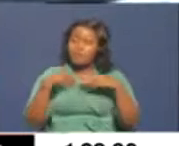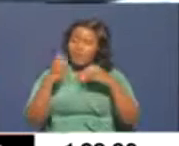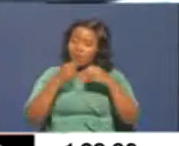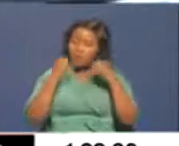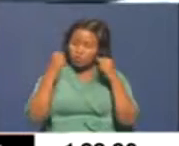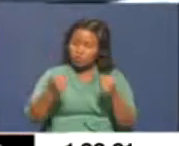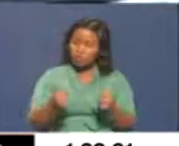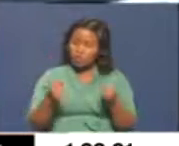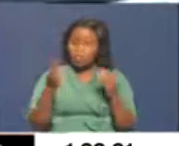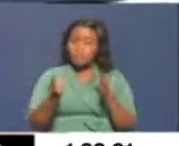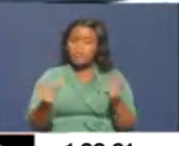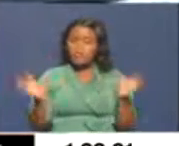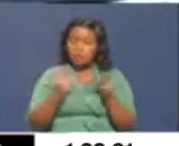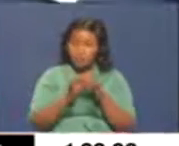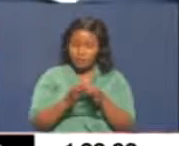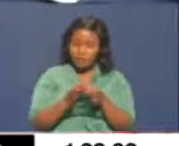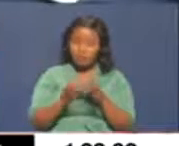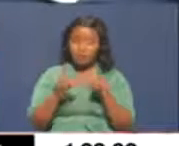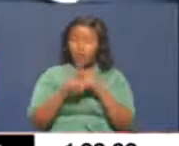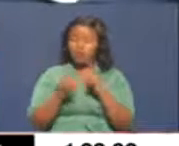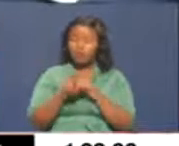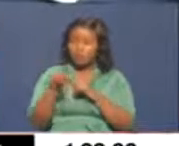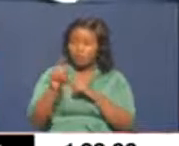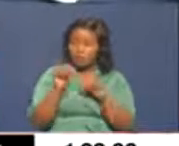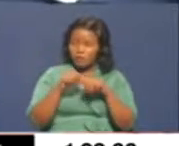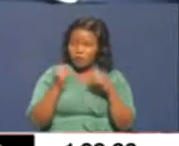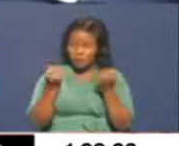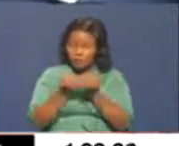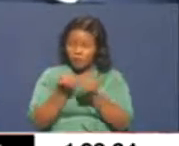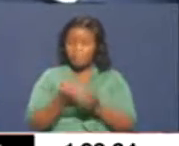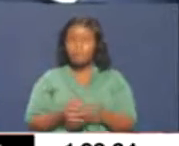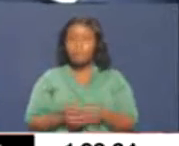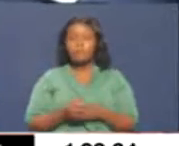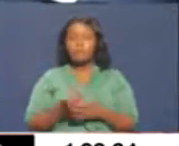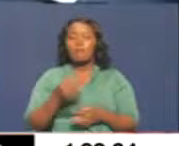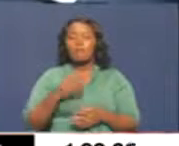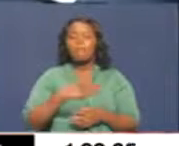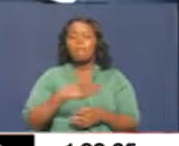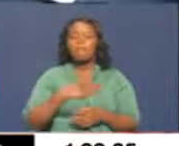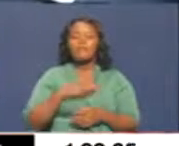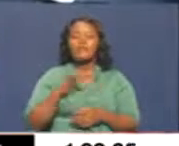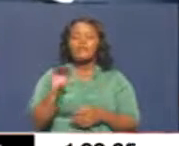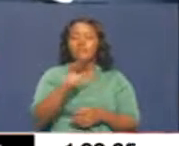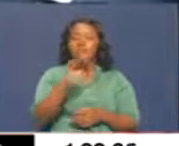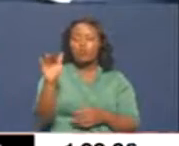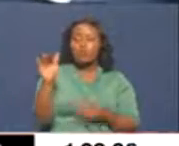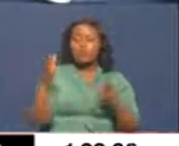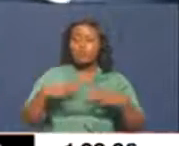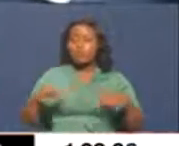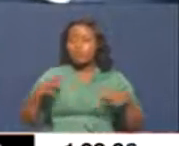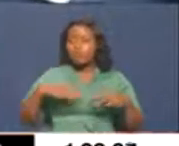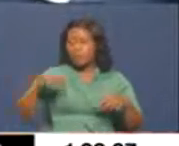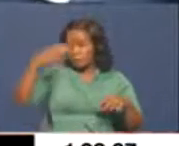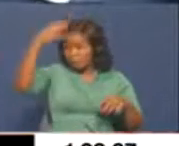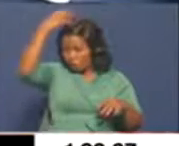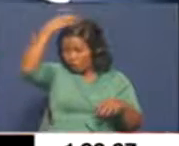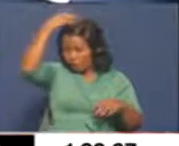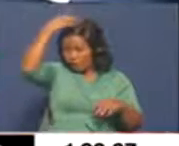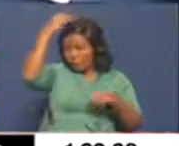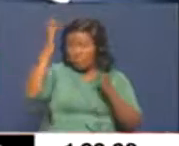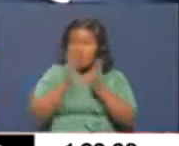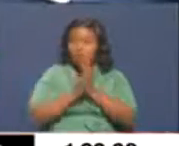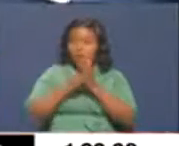interconnected, and secure society. Wito wangu kwa wakazi wa Lamu na Waislamu wa sehemu yote